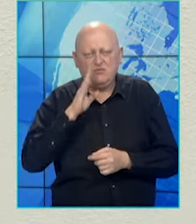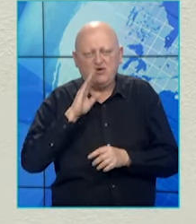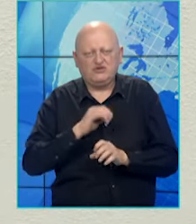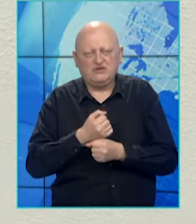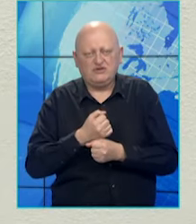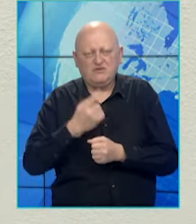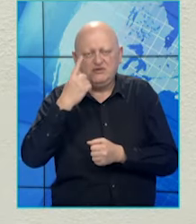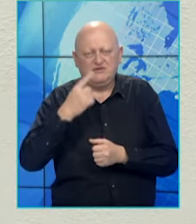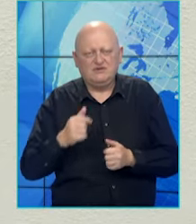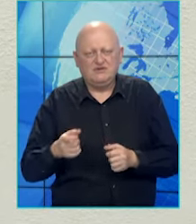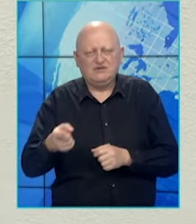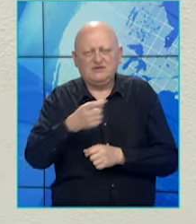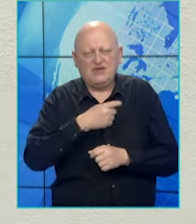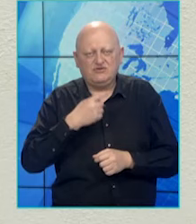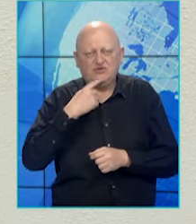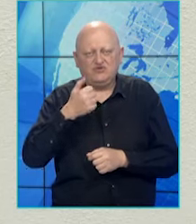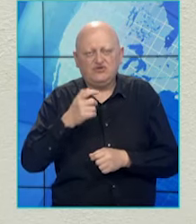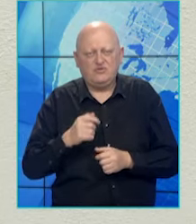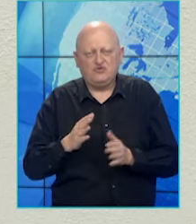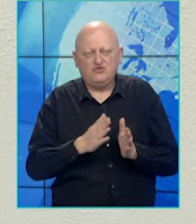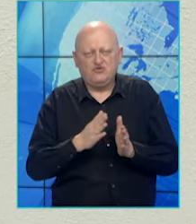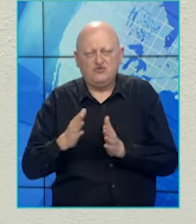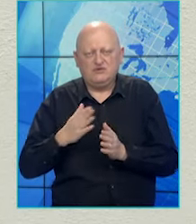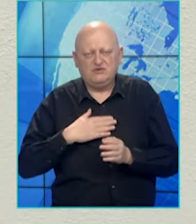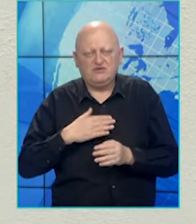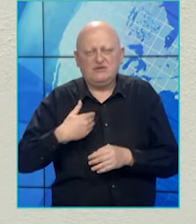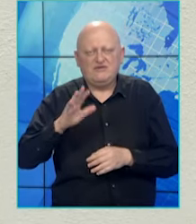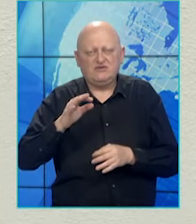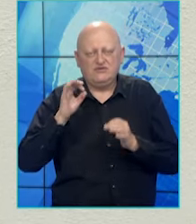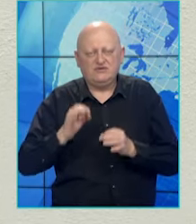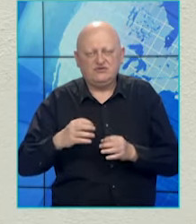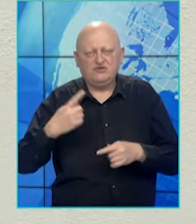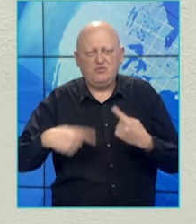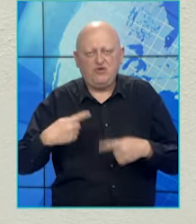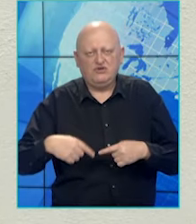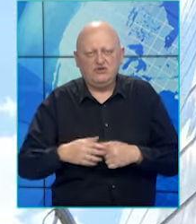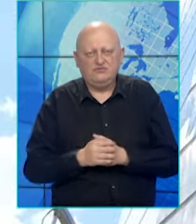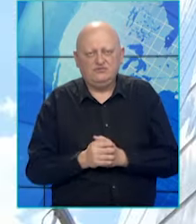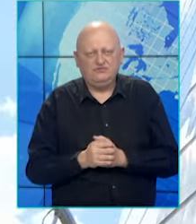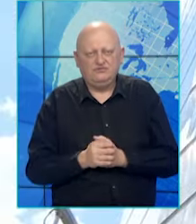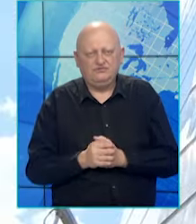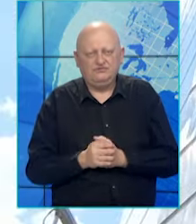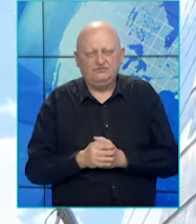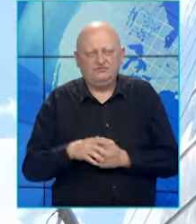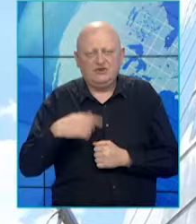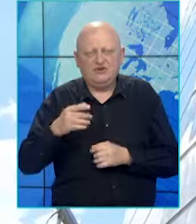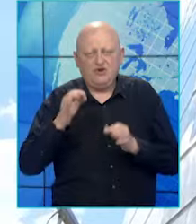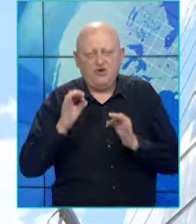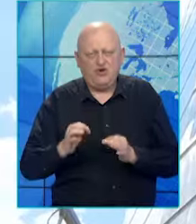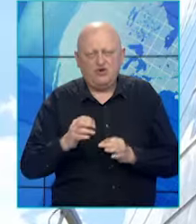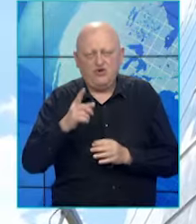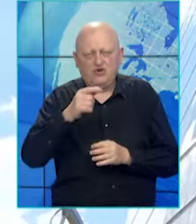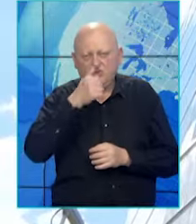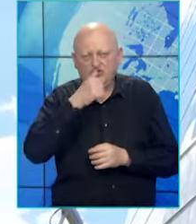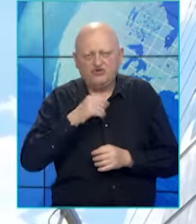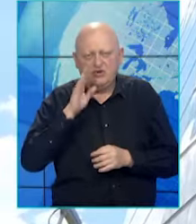Bosnu i Hercegovinu smatramo saveznikom koji je 100% usklađen s našom vanjskom i sigurnosnom politikom. A onda konkretno o